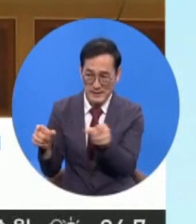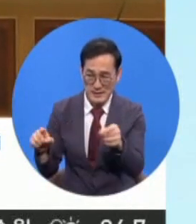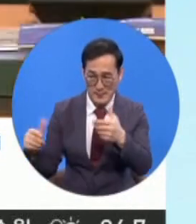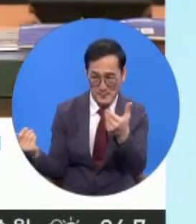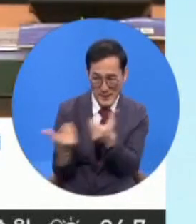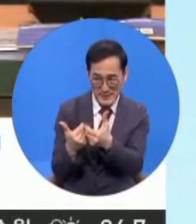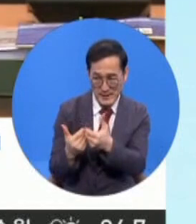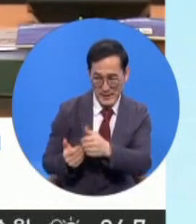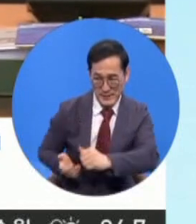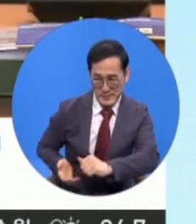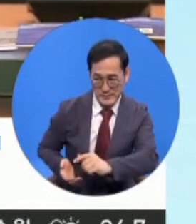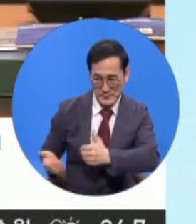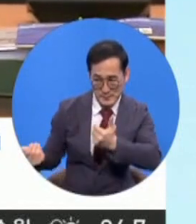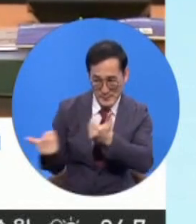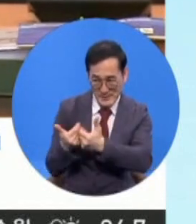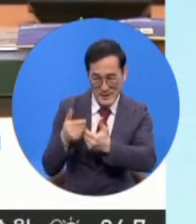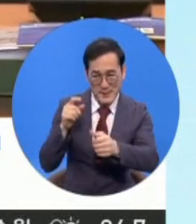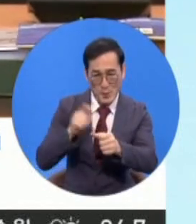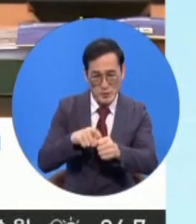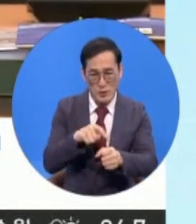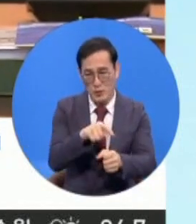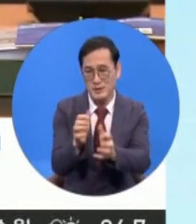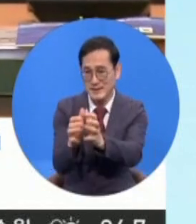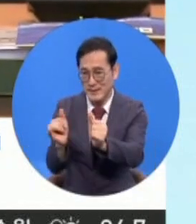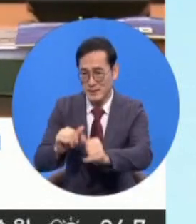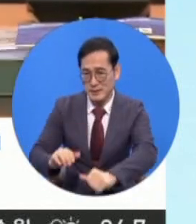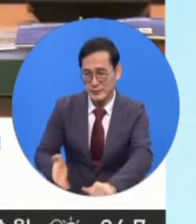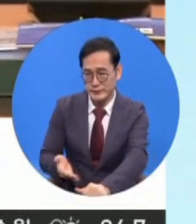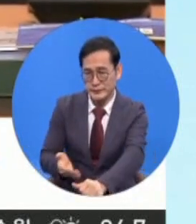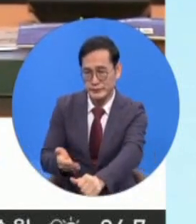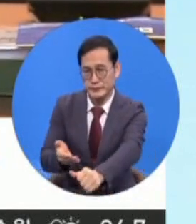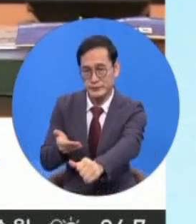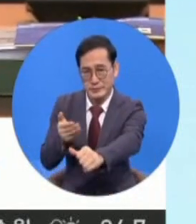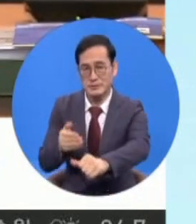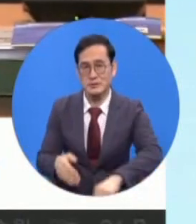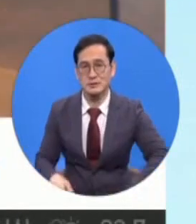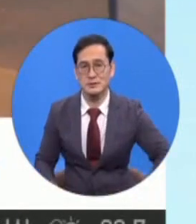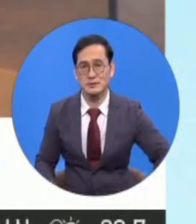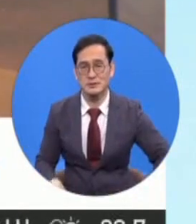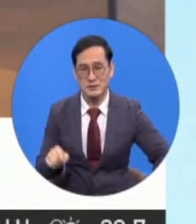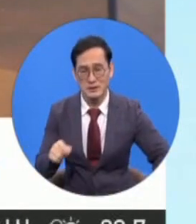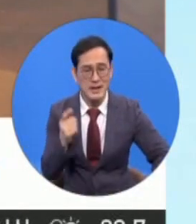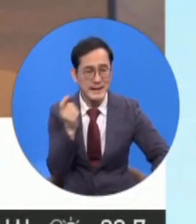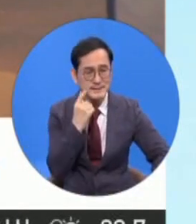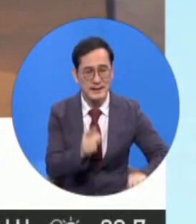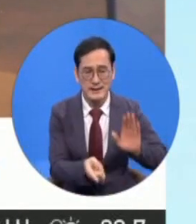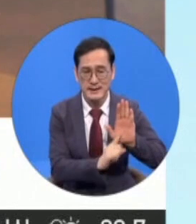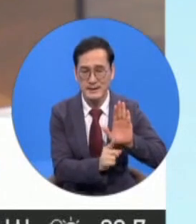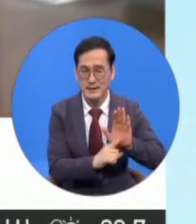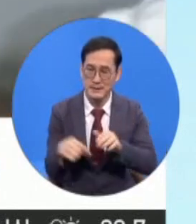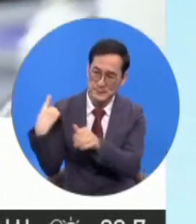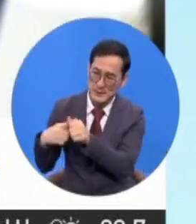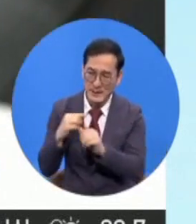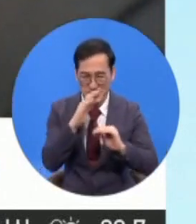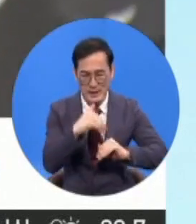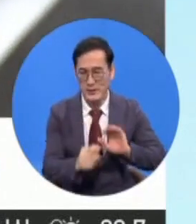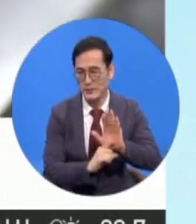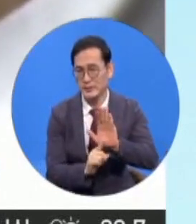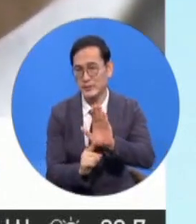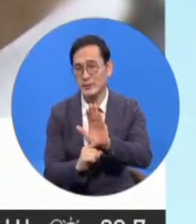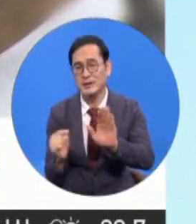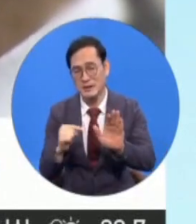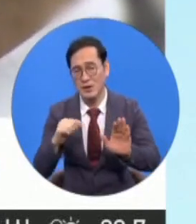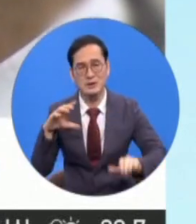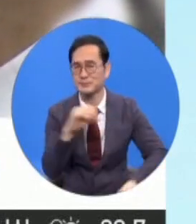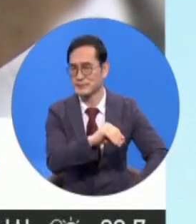여론을 조성 하는 목적으로 비방한 내용을 유포하는 행위 이건 이제 금지된다 이것을 위반해 절대 형사처벌 되게